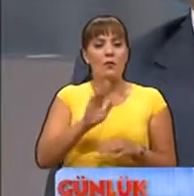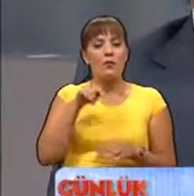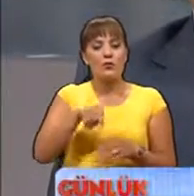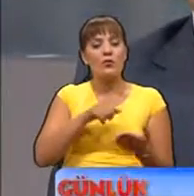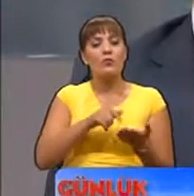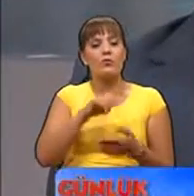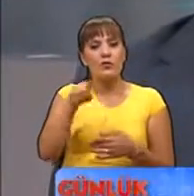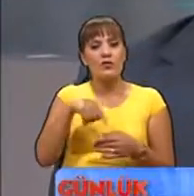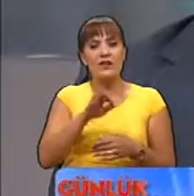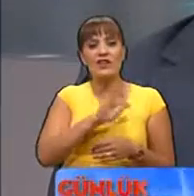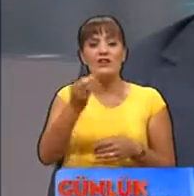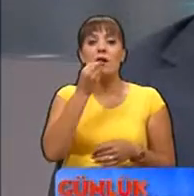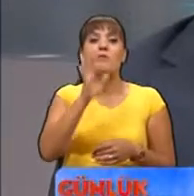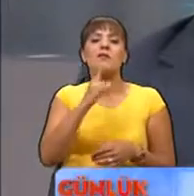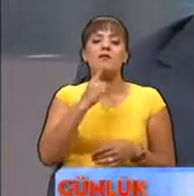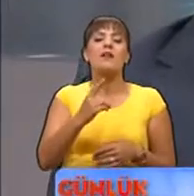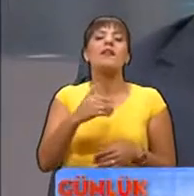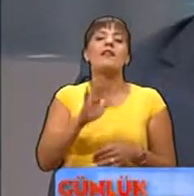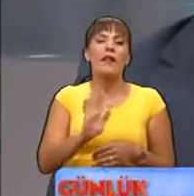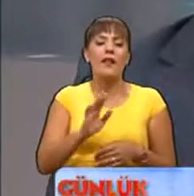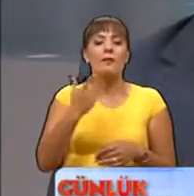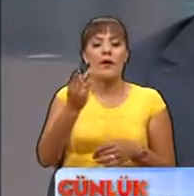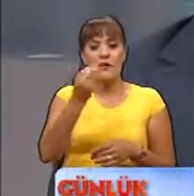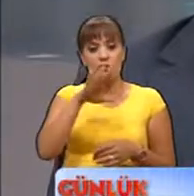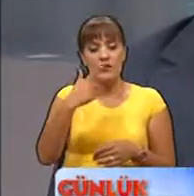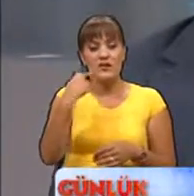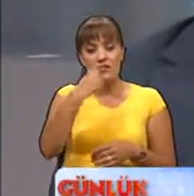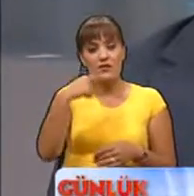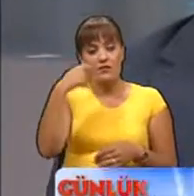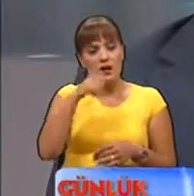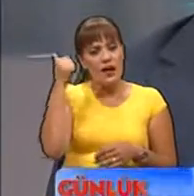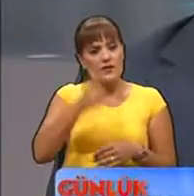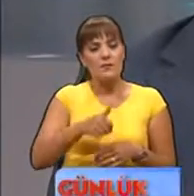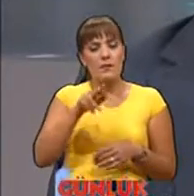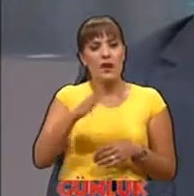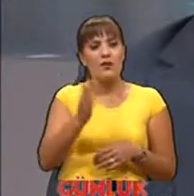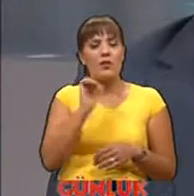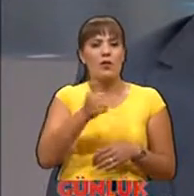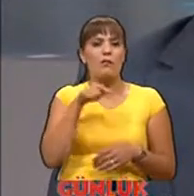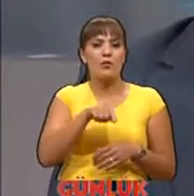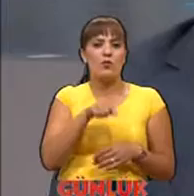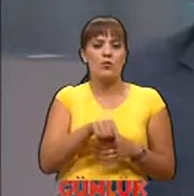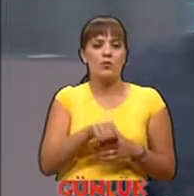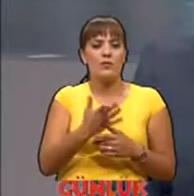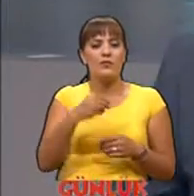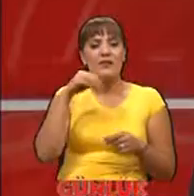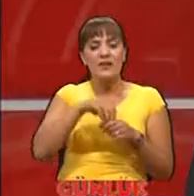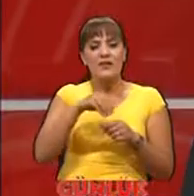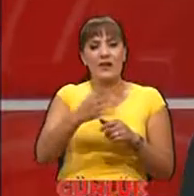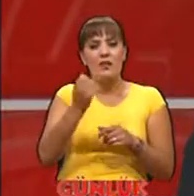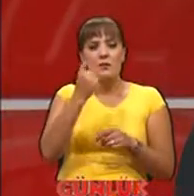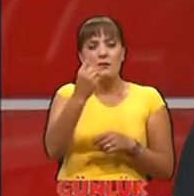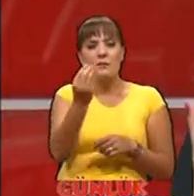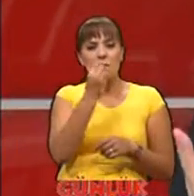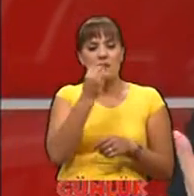Ama tabii bunları hiç tüketmeyeceğiz de değil. Tükettikten sonra da dişlerimizi fırçalamak her zamanki gibi en önemlisi olan budur. Evet, yani içeriden aldığımız